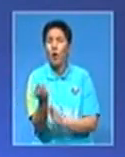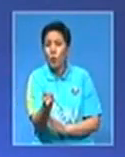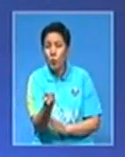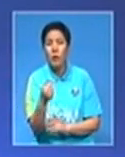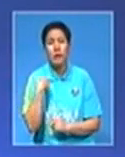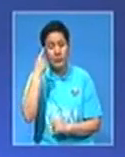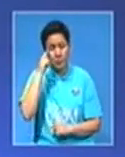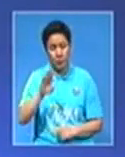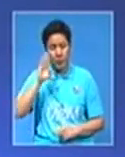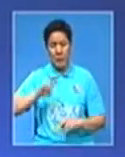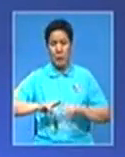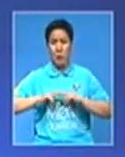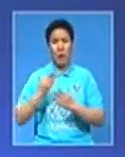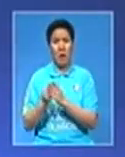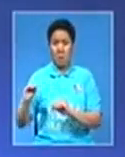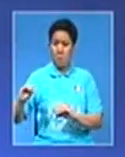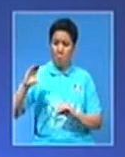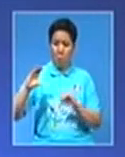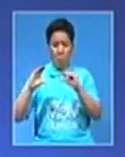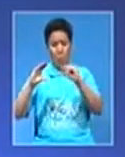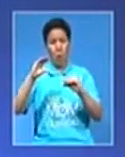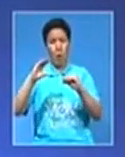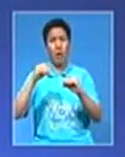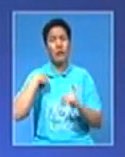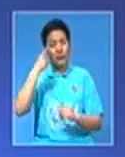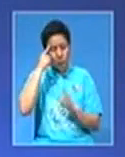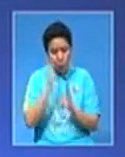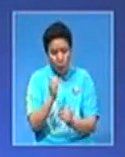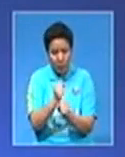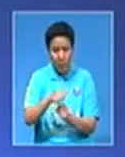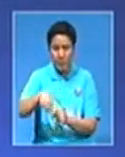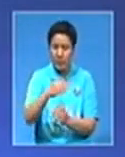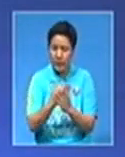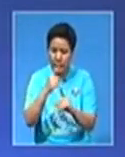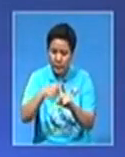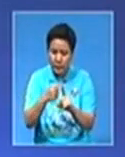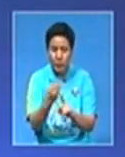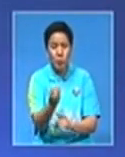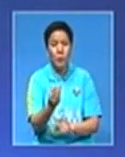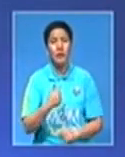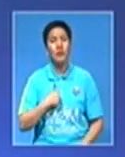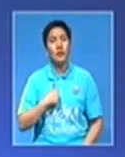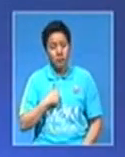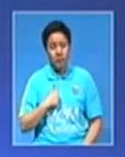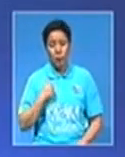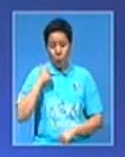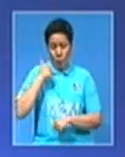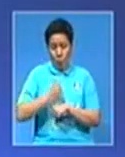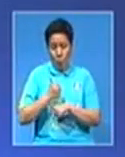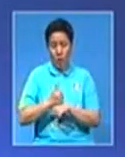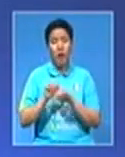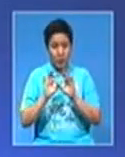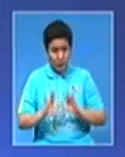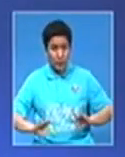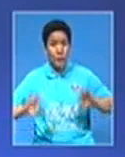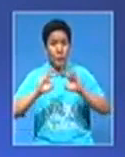มื่อเทียบกับภาคเอกชนทั้งนี้ภาระหนี้สินของกำลังพลของลูกน้องนั้นผมเห็นว่าเป็นหน้าที่หนึ่งของหัวหน้าหน่วยงานผู้บังคับ